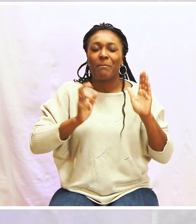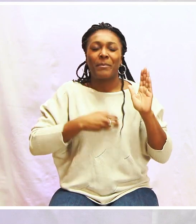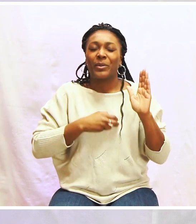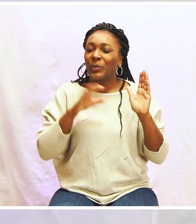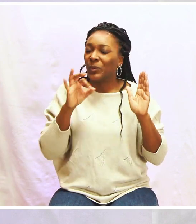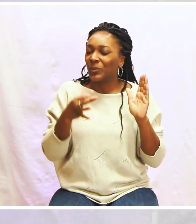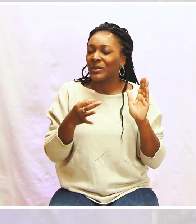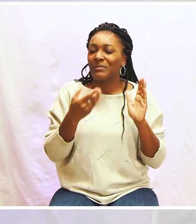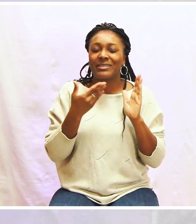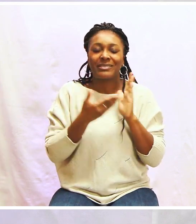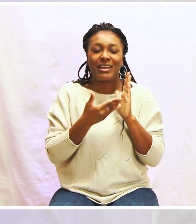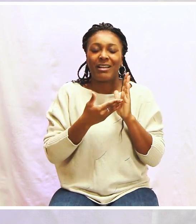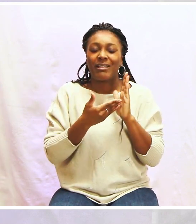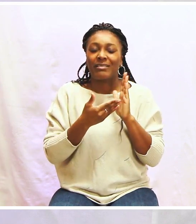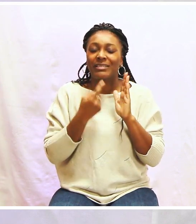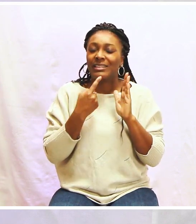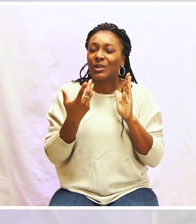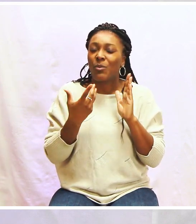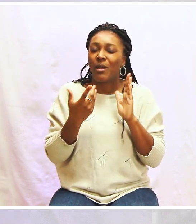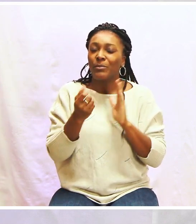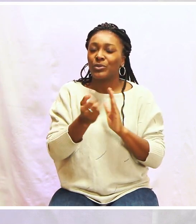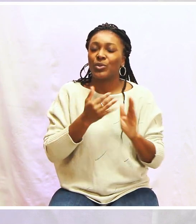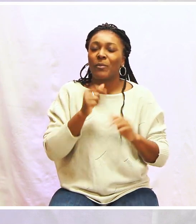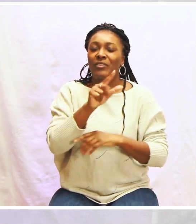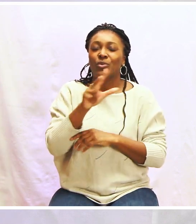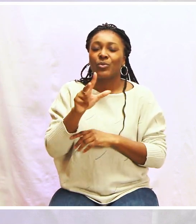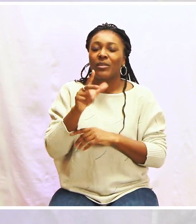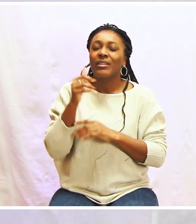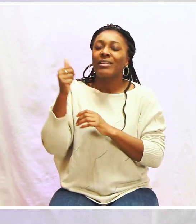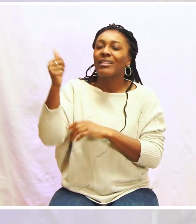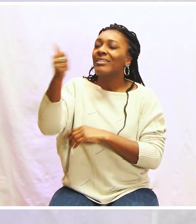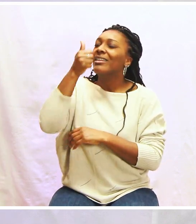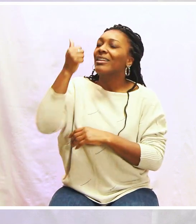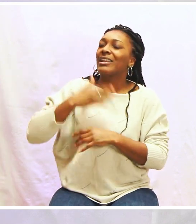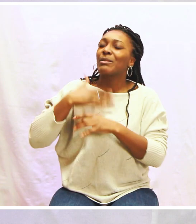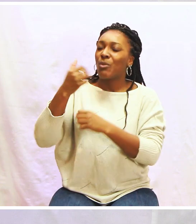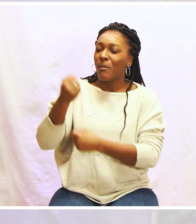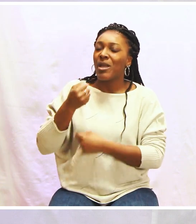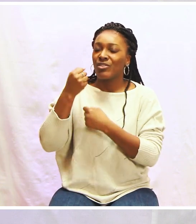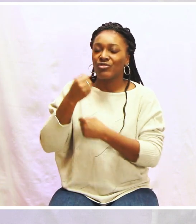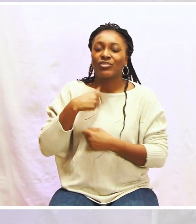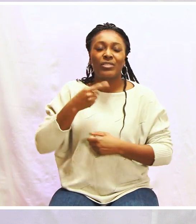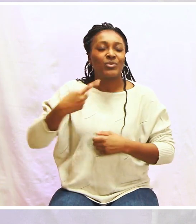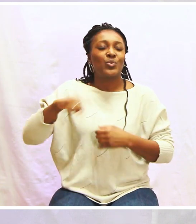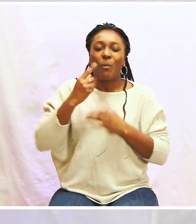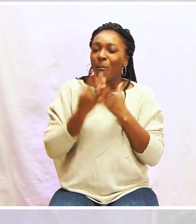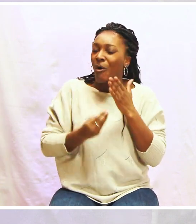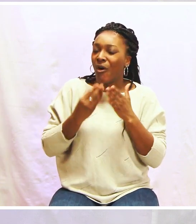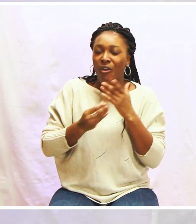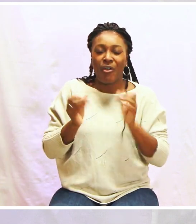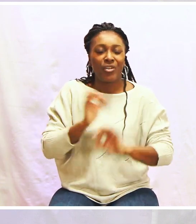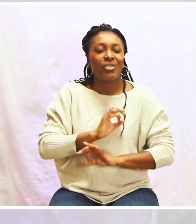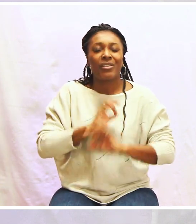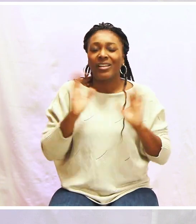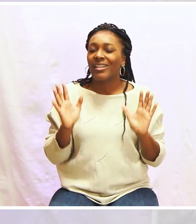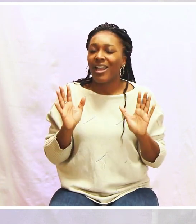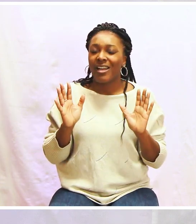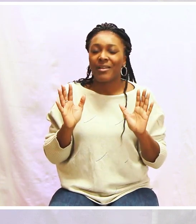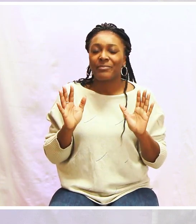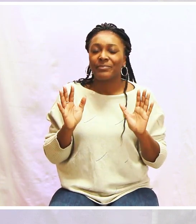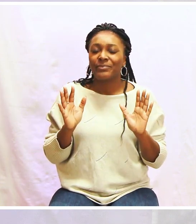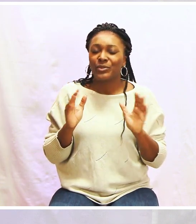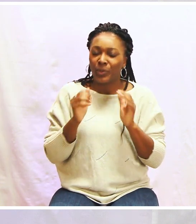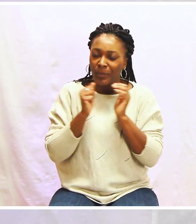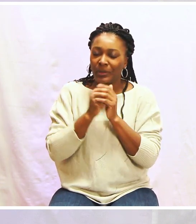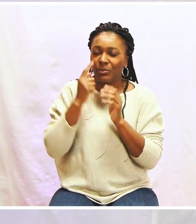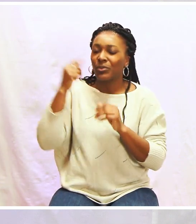L'Éternel est mon berger, je ne manquerai de rien. Seigneur, je prie, Père, pour que, Seigneur mon Dieu, eh bien, ta parole soit repassée dans